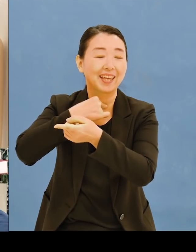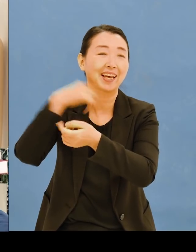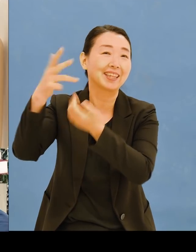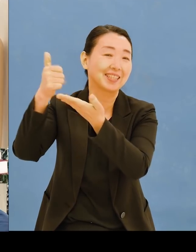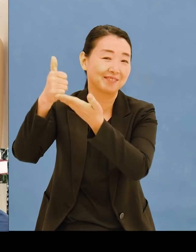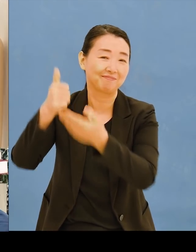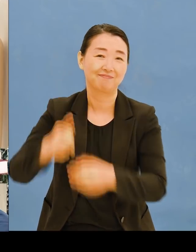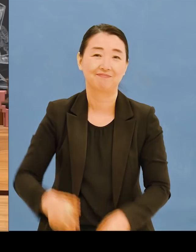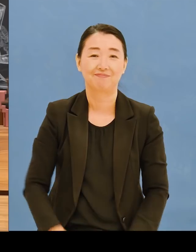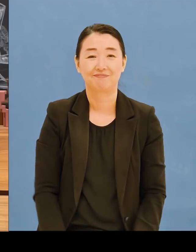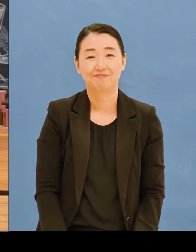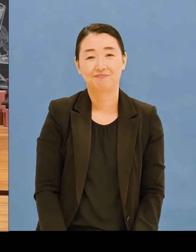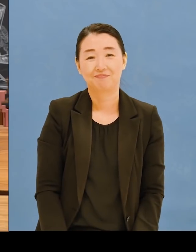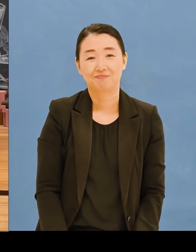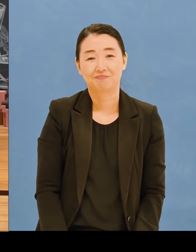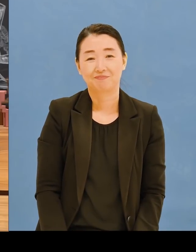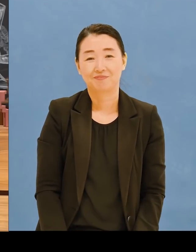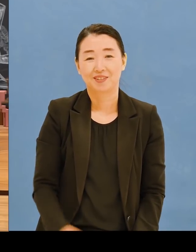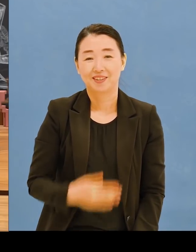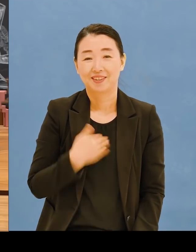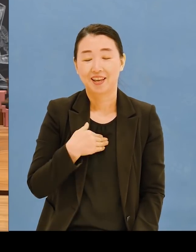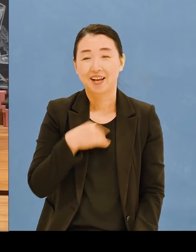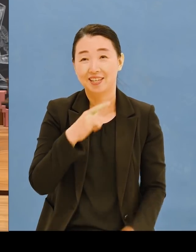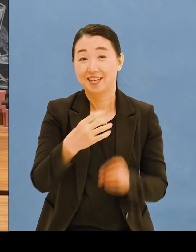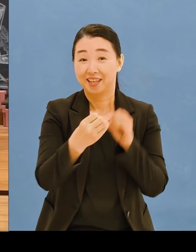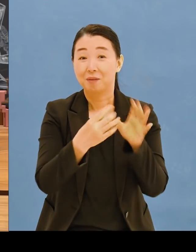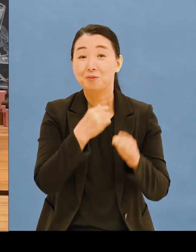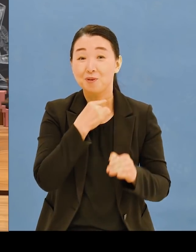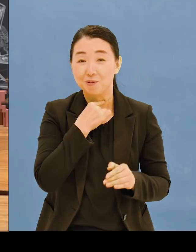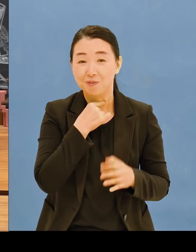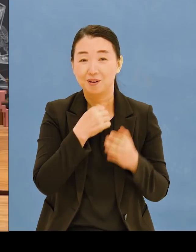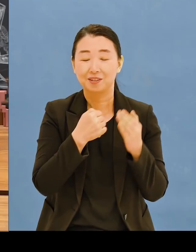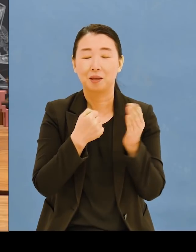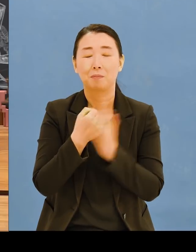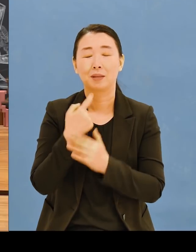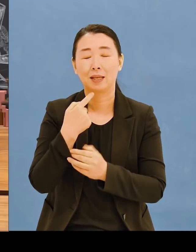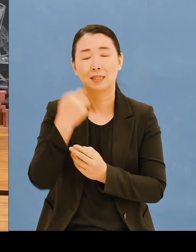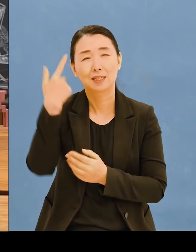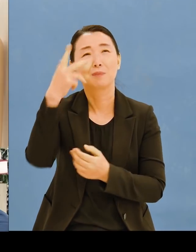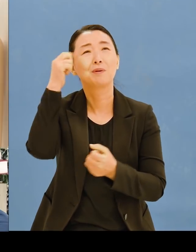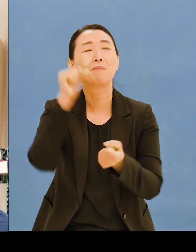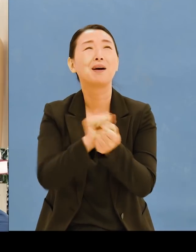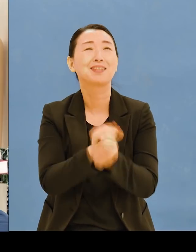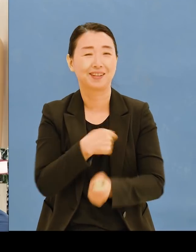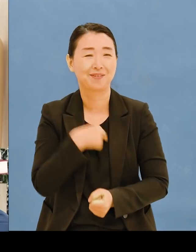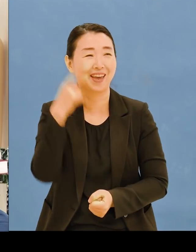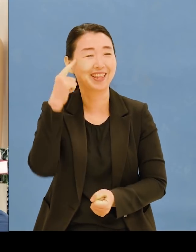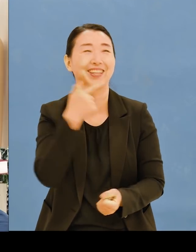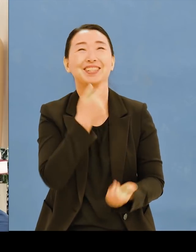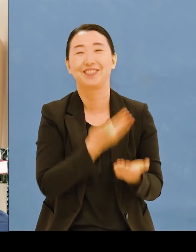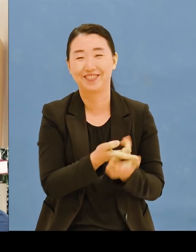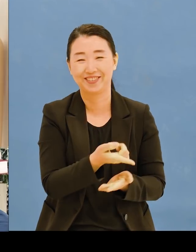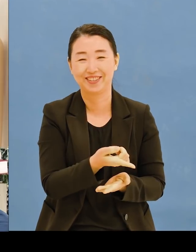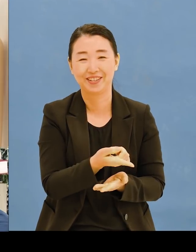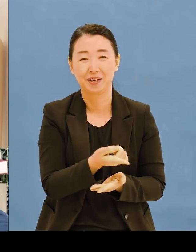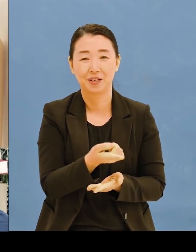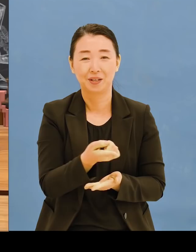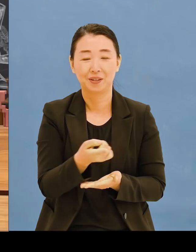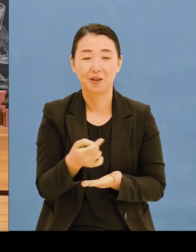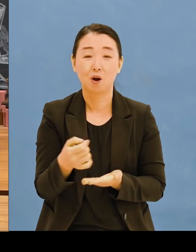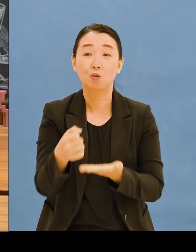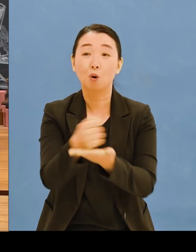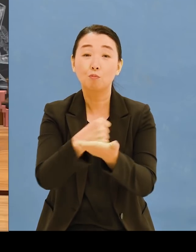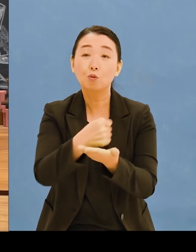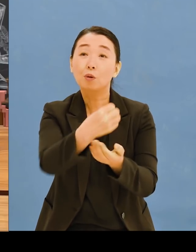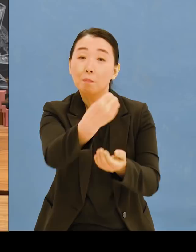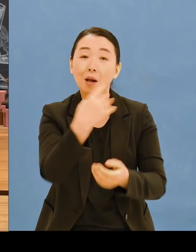위해서 그러는 것 같아요. 제가 사실은 목사님께 이 대답을 듣고 싶어서 아까 멍청한 질문을 드린 거예요. 네. 이게 제일 중요하거든요. 네, 네. 그 어떤 무속인이 그런